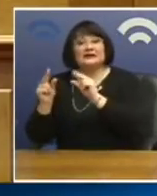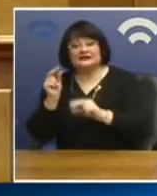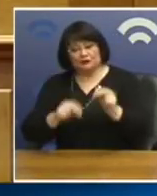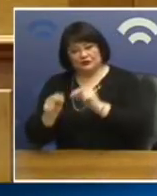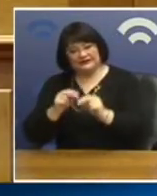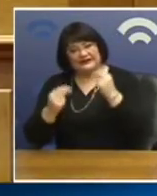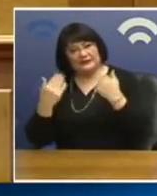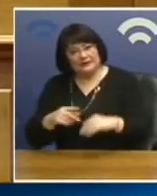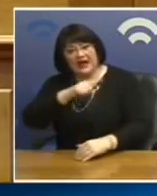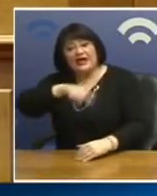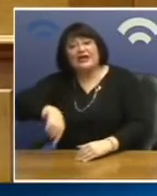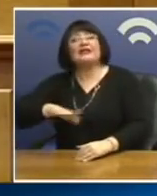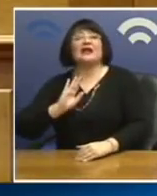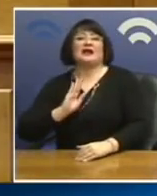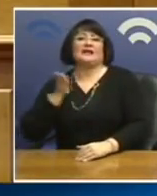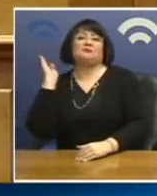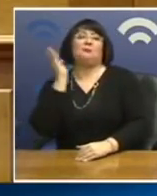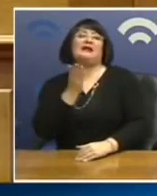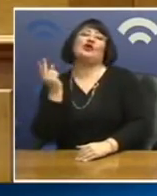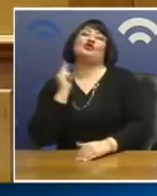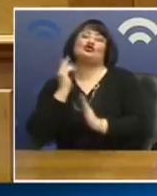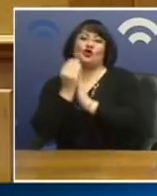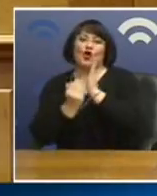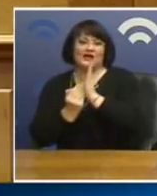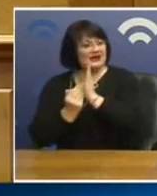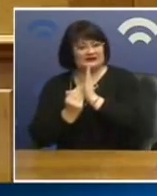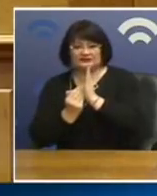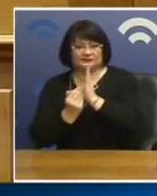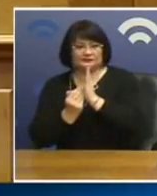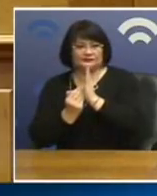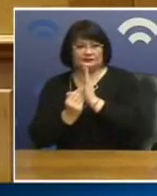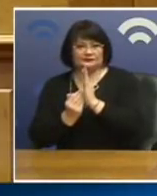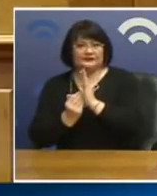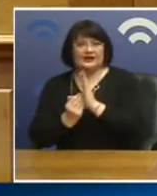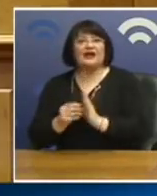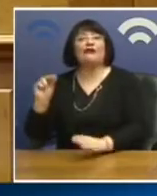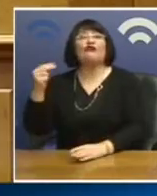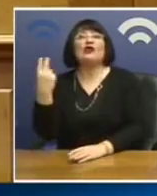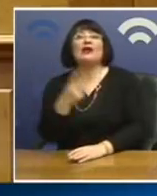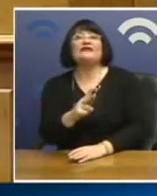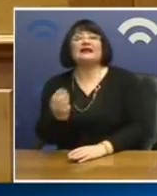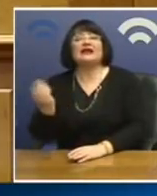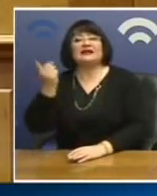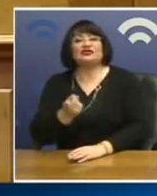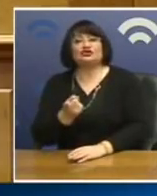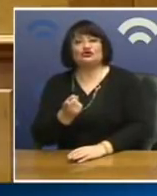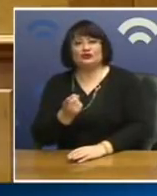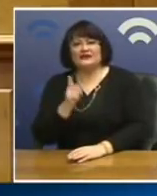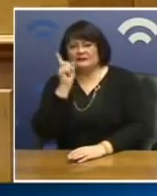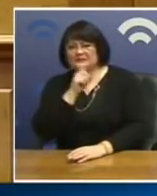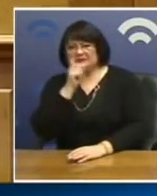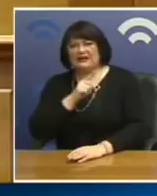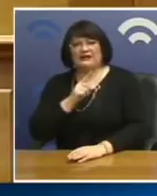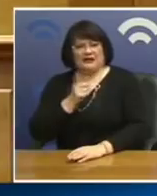ψήφισης των νέων ποινικών κωδίκων, όταν η πλειοψηφία σας εψήφιζε τις φωτογραφικές αυτές διατάξεις για τις οποίες